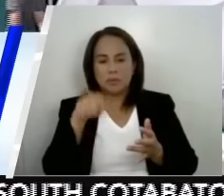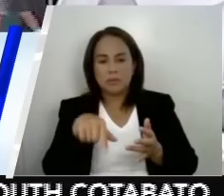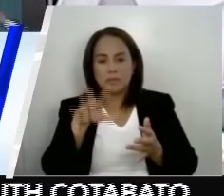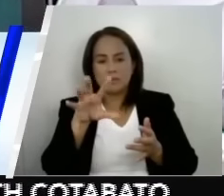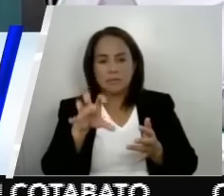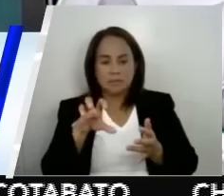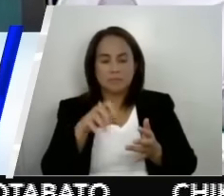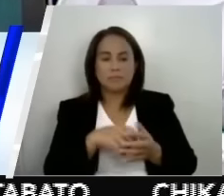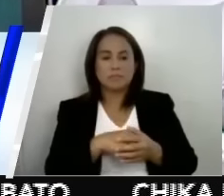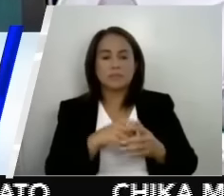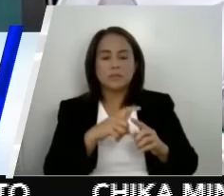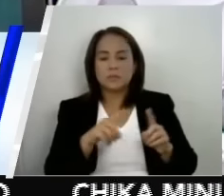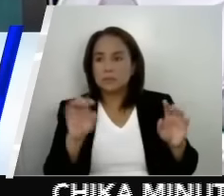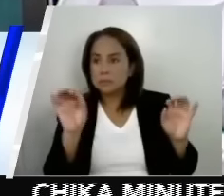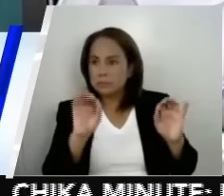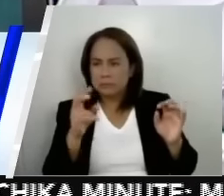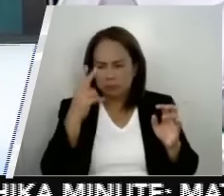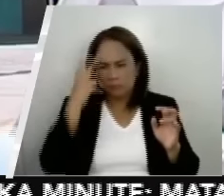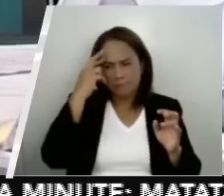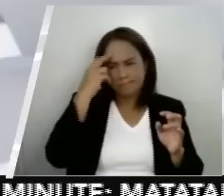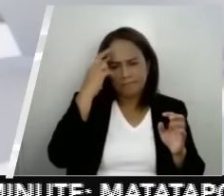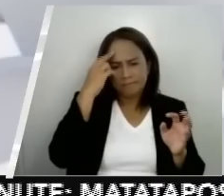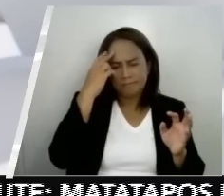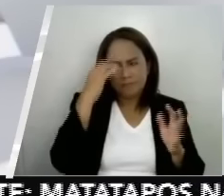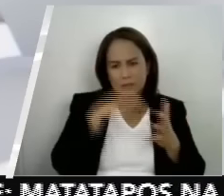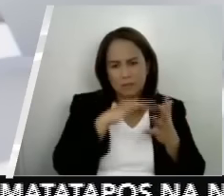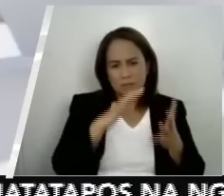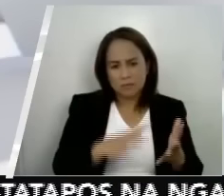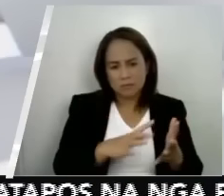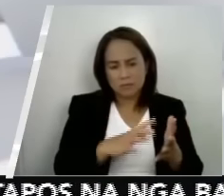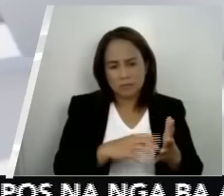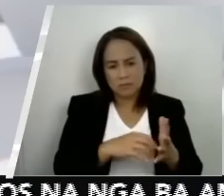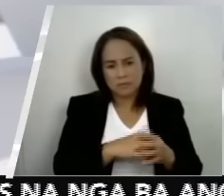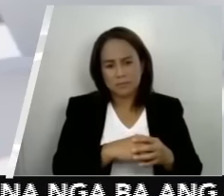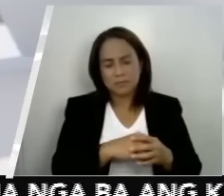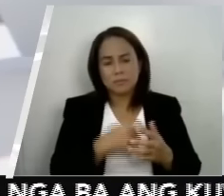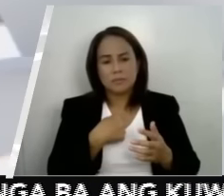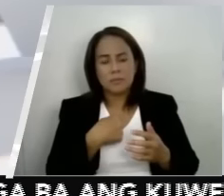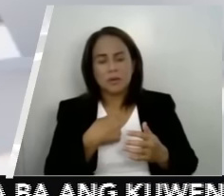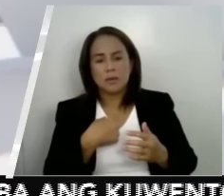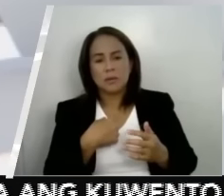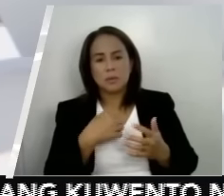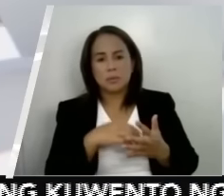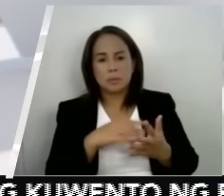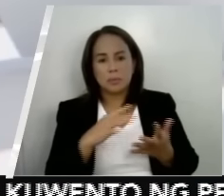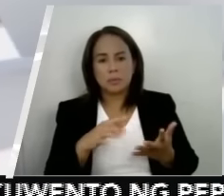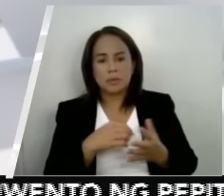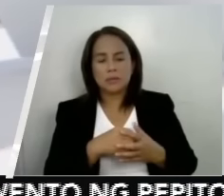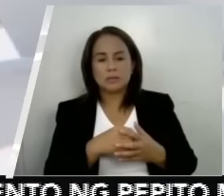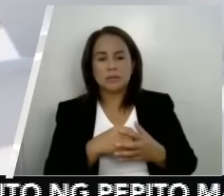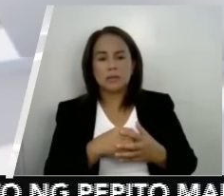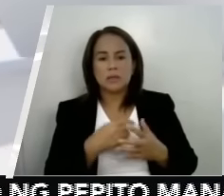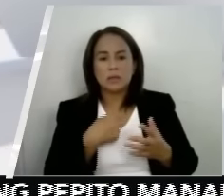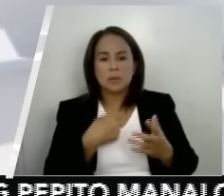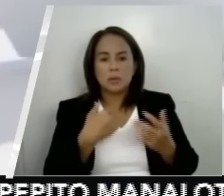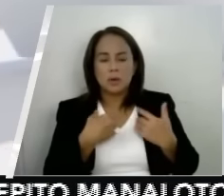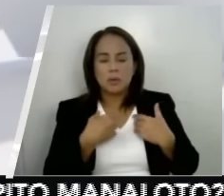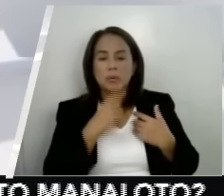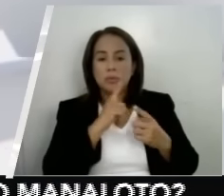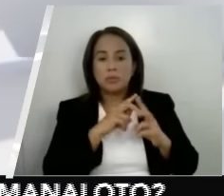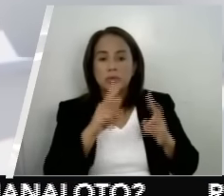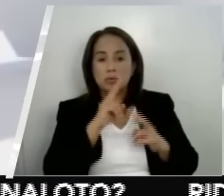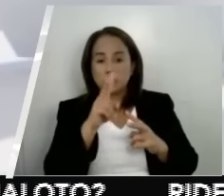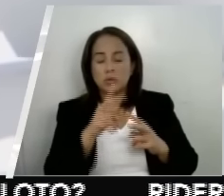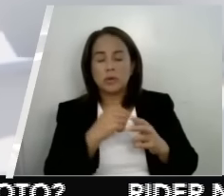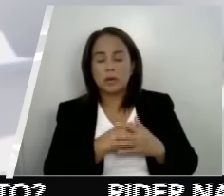Pero wala raw kahinahinala sa mga estudyanteng ito. When we applied for the student visa conversion, I'm very sure that our Bureau of